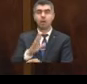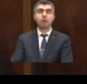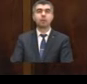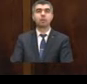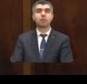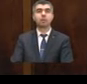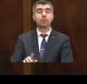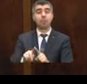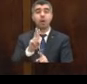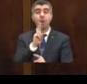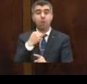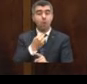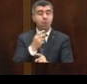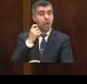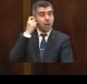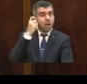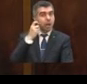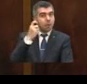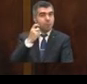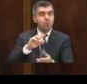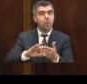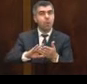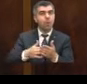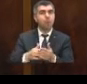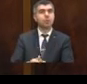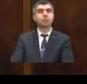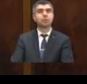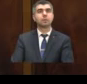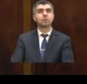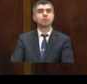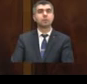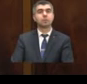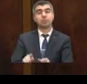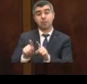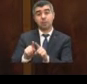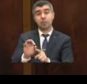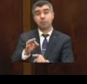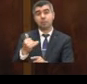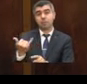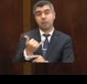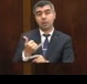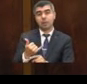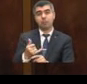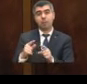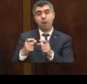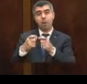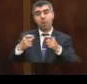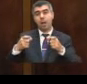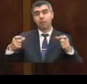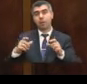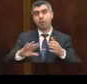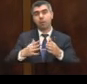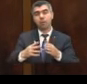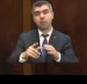الحكومة يجب أن تفكر في هذا يعني ما يسمى بالبار باترونال، ويجب أن نوسع هذه القاعدة